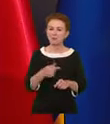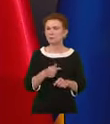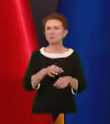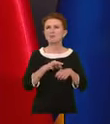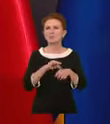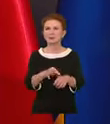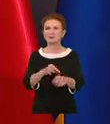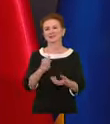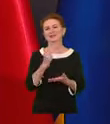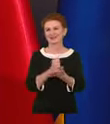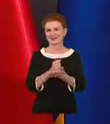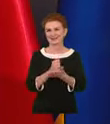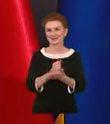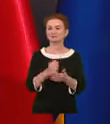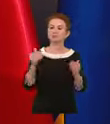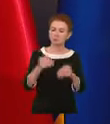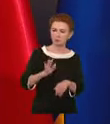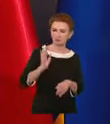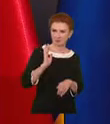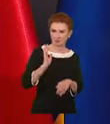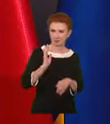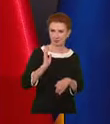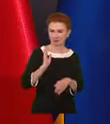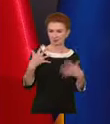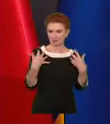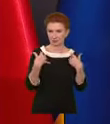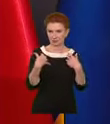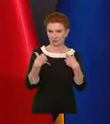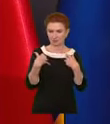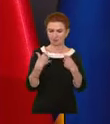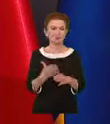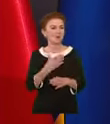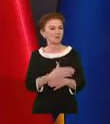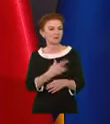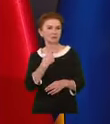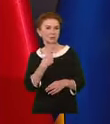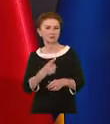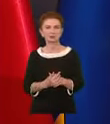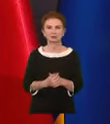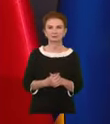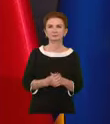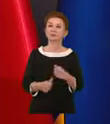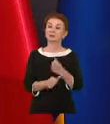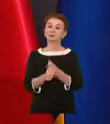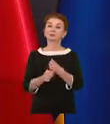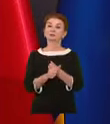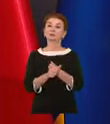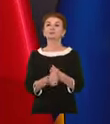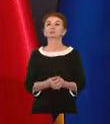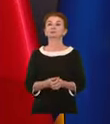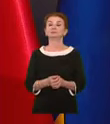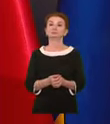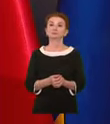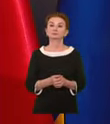bezpiecznego, możliwie bezpiecznego funkcjonowania, o których powiedziałem wcześniej. W związku z tym te